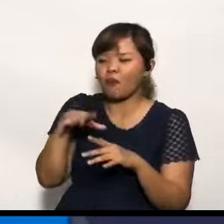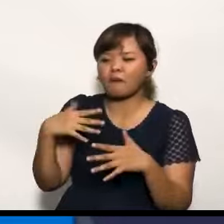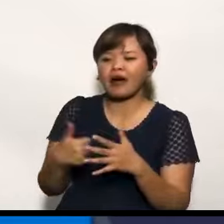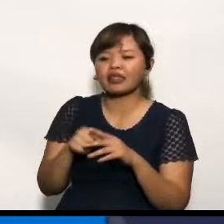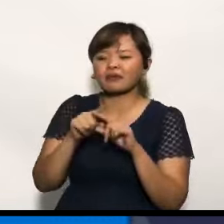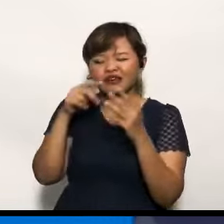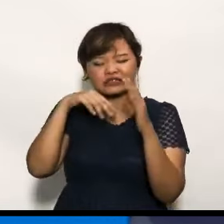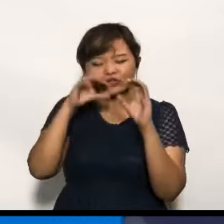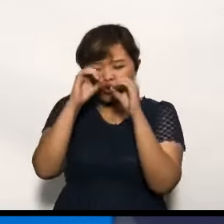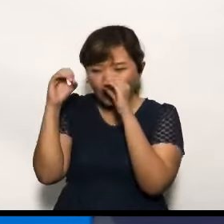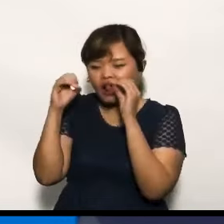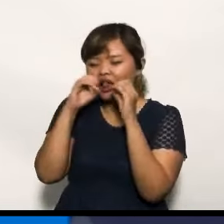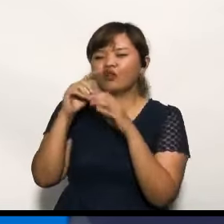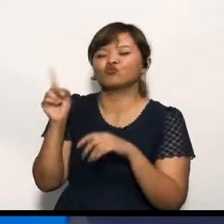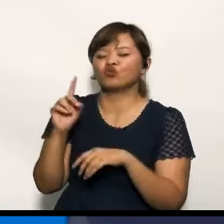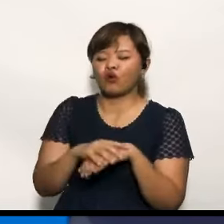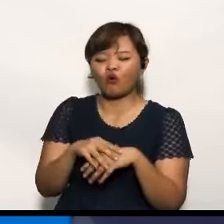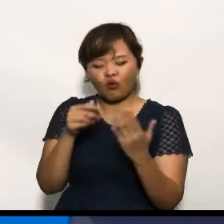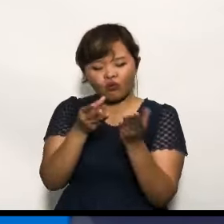jawabnya. Terus belaga Google dulu. Oh gitu.